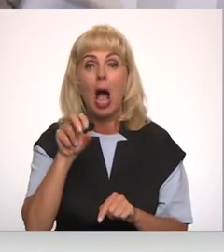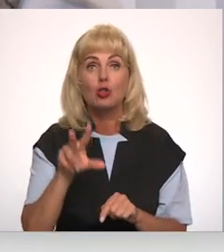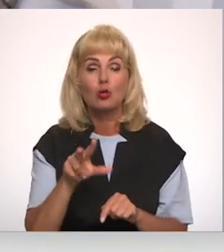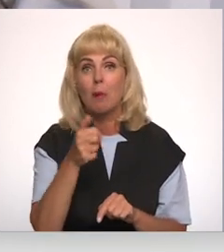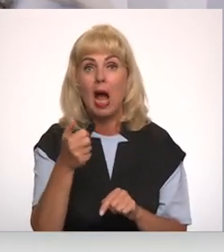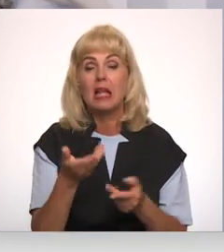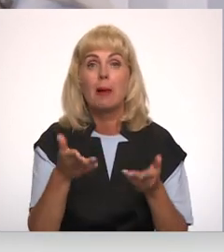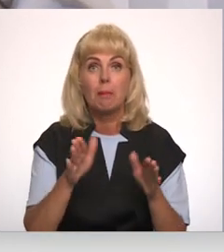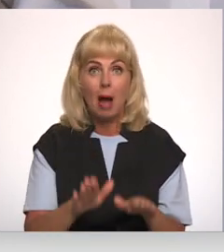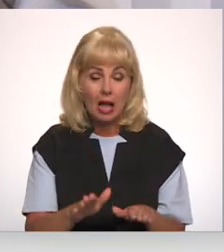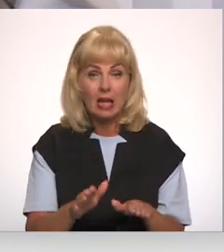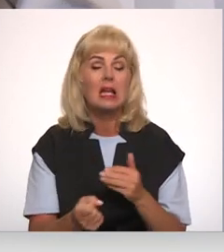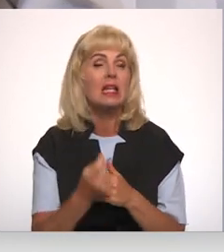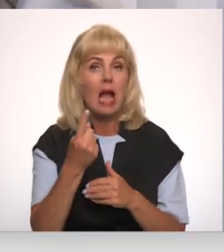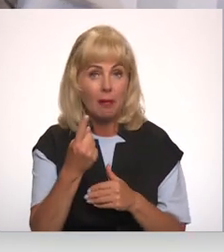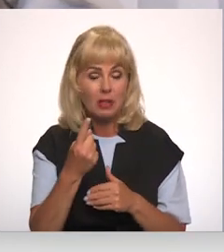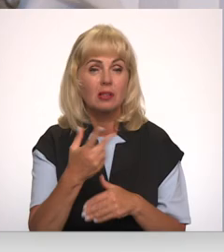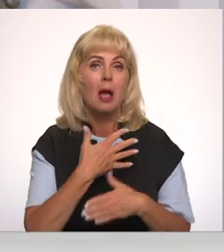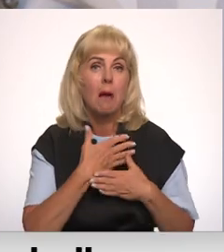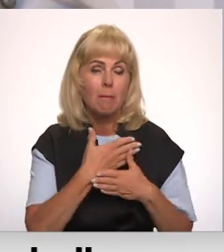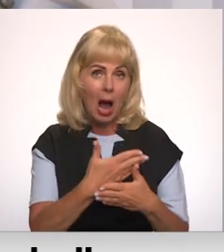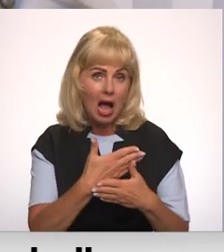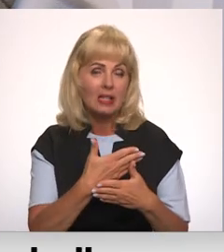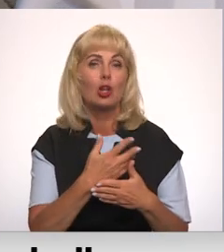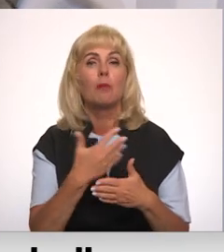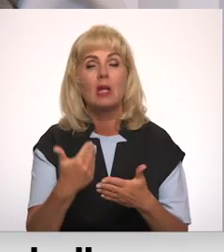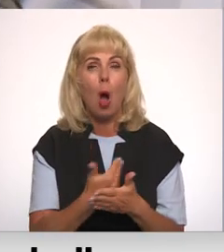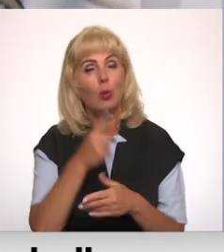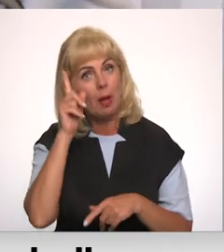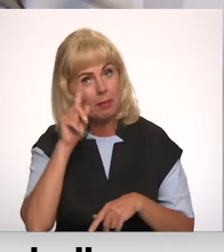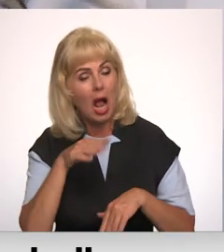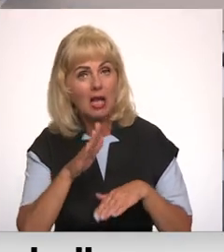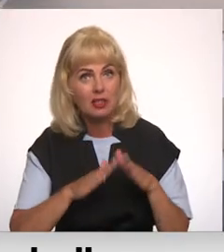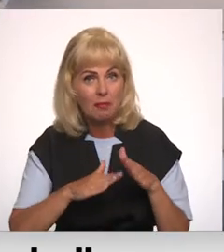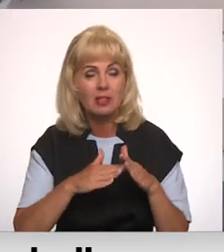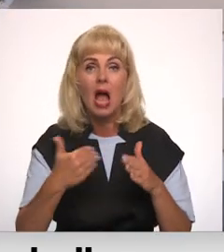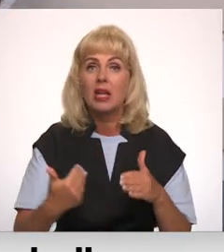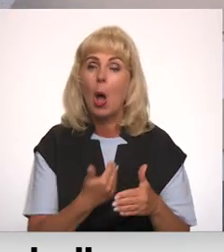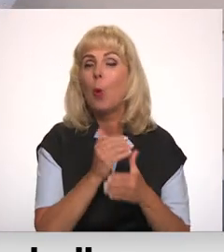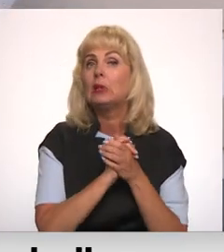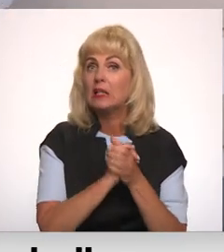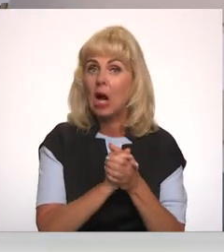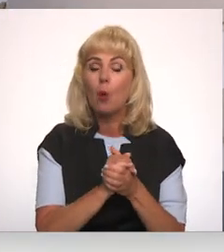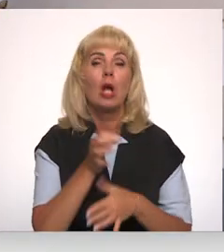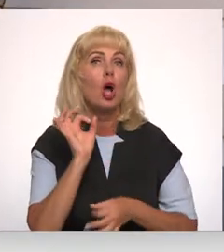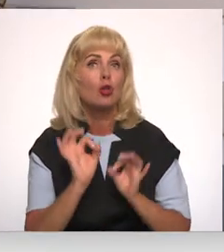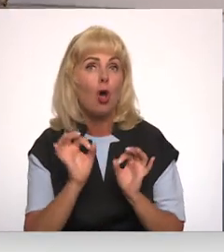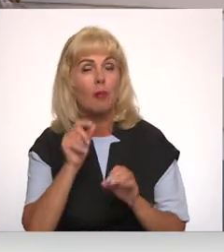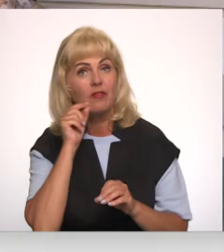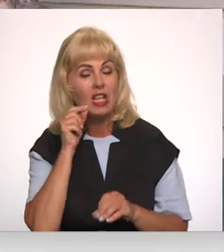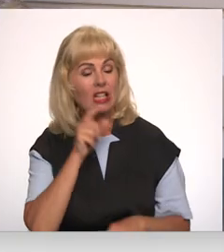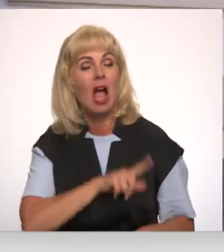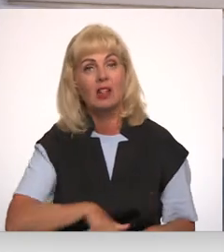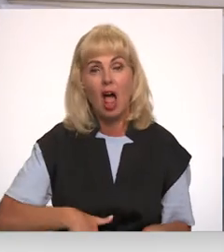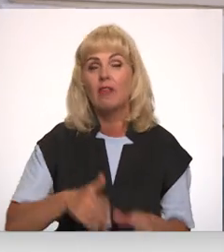un iemesls noteikti patriotisms, jauns iemaņas, forši draugi. Normāla lieta vīrietim latvietim